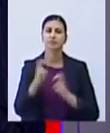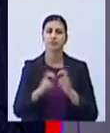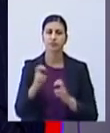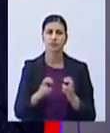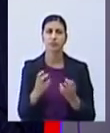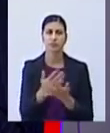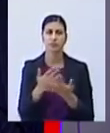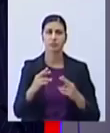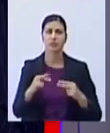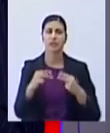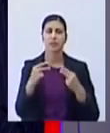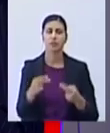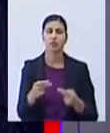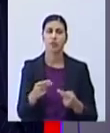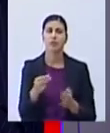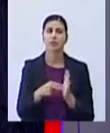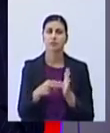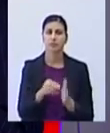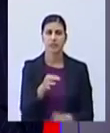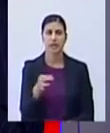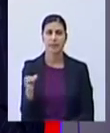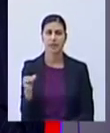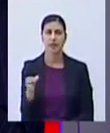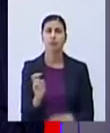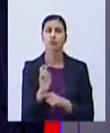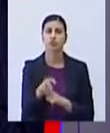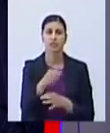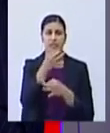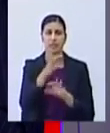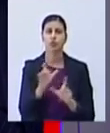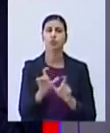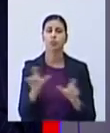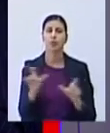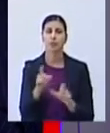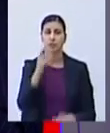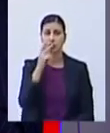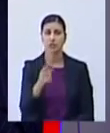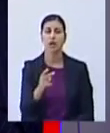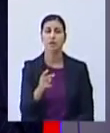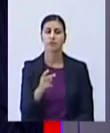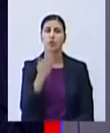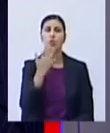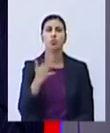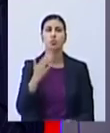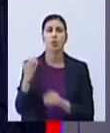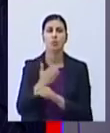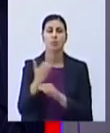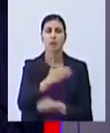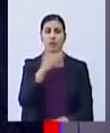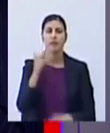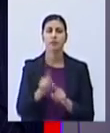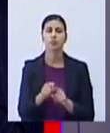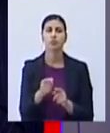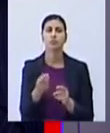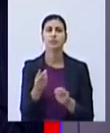და გადამამუშავებელი ფაბრიკები, რომელიც ჯდება კაპიკები. შედით ნებისმიერ სუპერმარკეტში და ნახავთ, რომ გაჯერებულია უცხოური პროდუქციით, იგივე წვენებით,